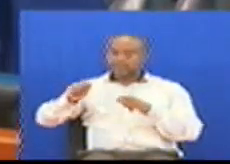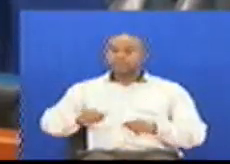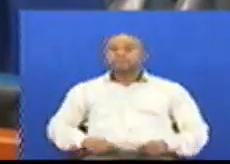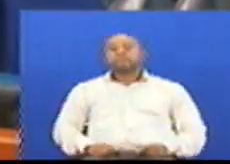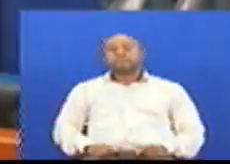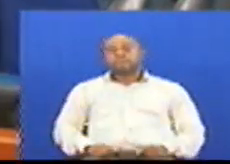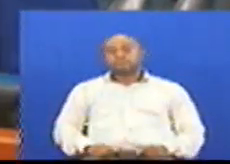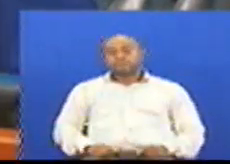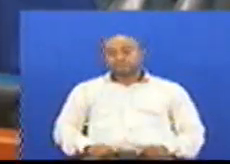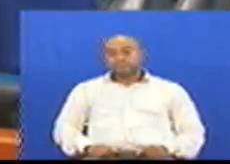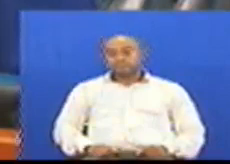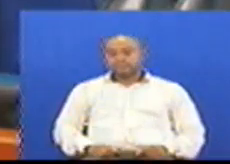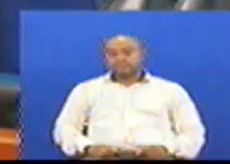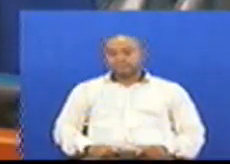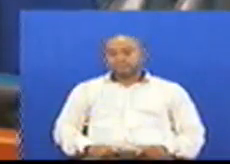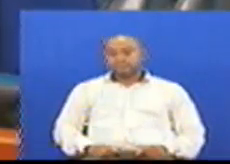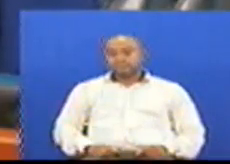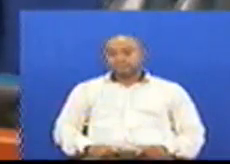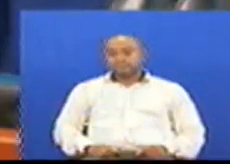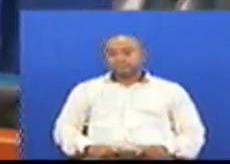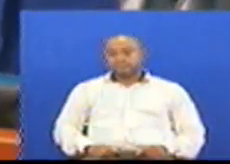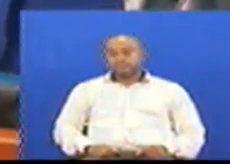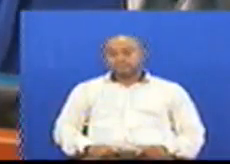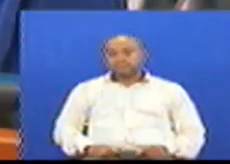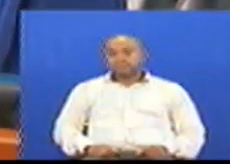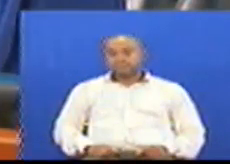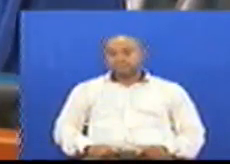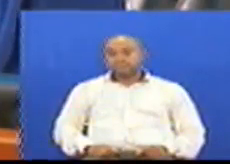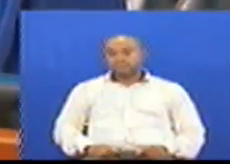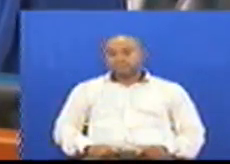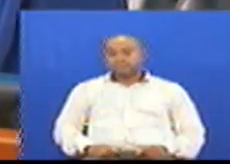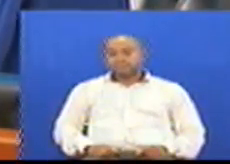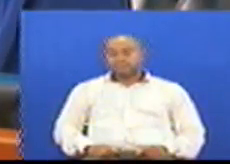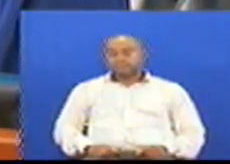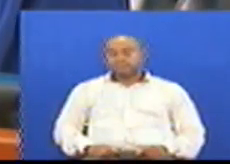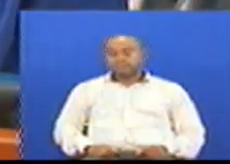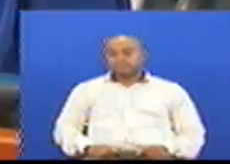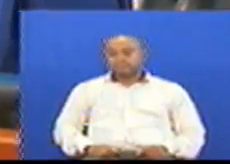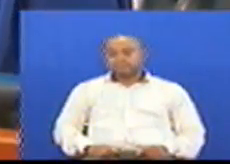Genzabuke. Mheshimiwa Musa Bakari Mbaruk ajiandae.